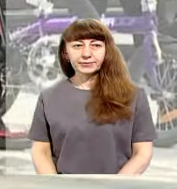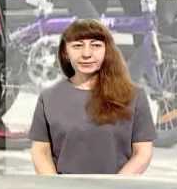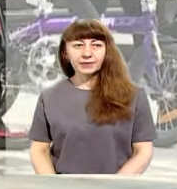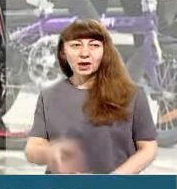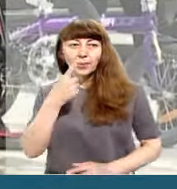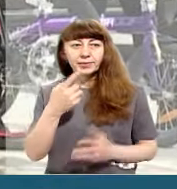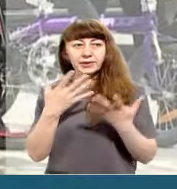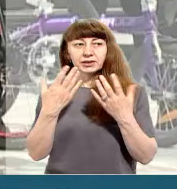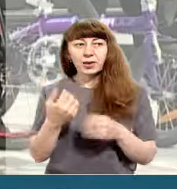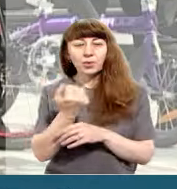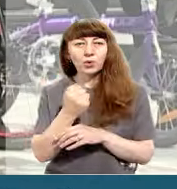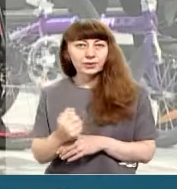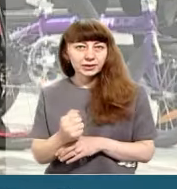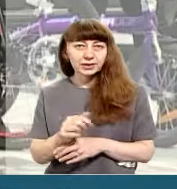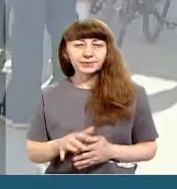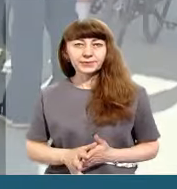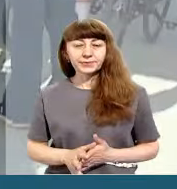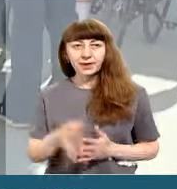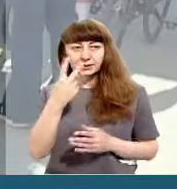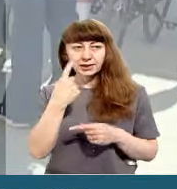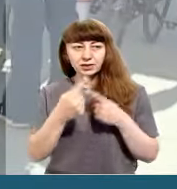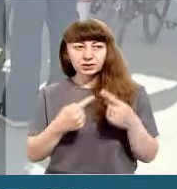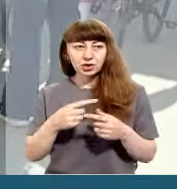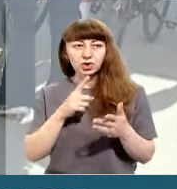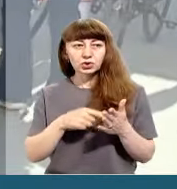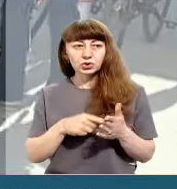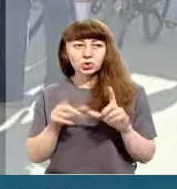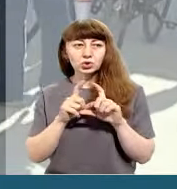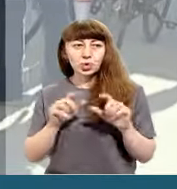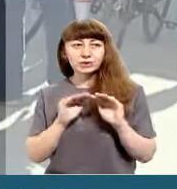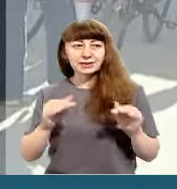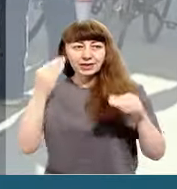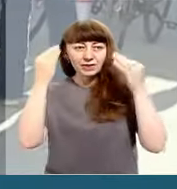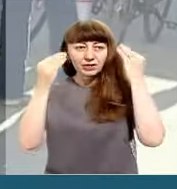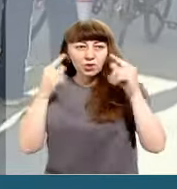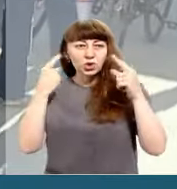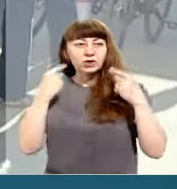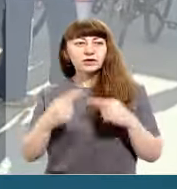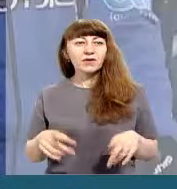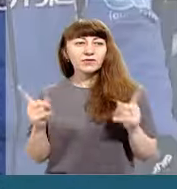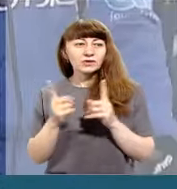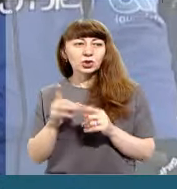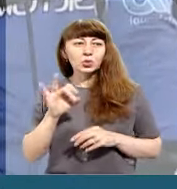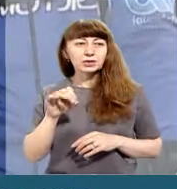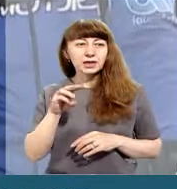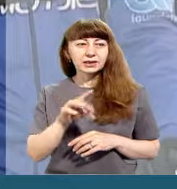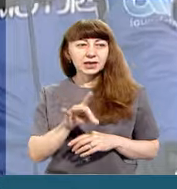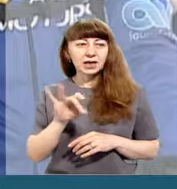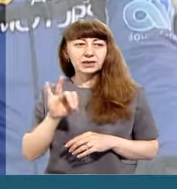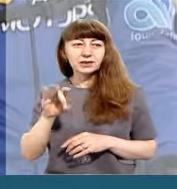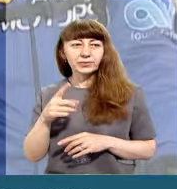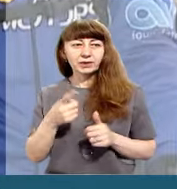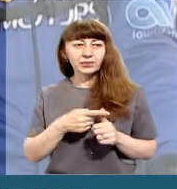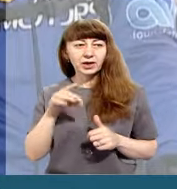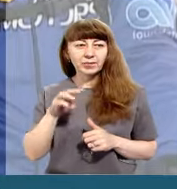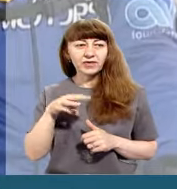В преддверии Дня Победы по уже сложившейся традиции у городской школы детского творчества собрались курсанты Академии МВД имени